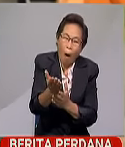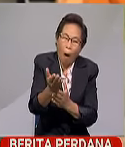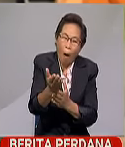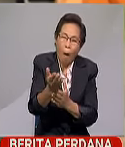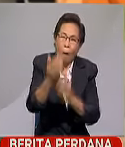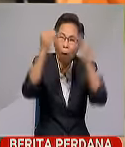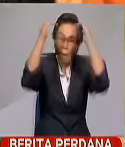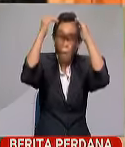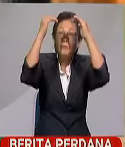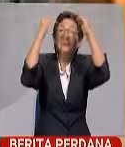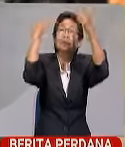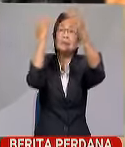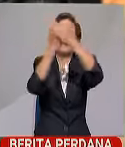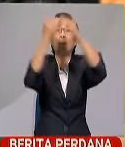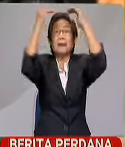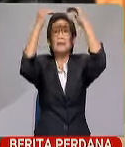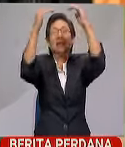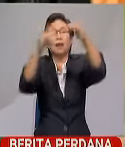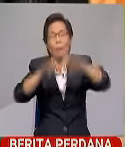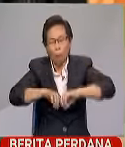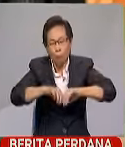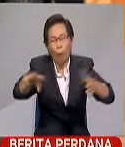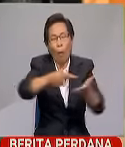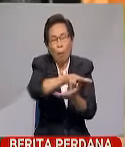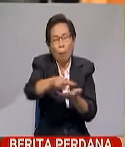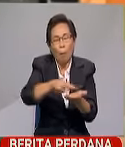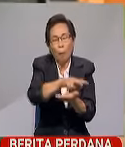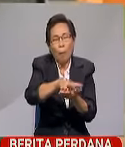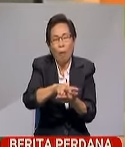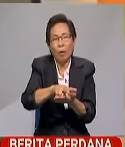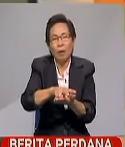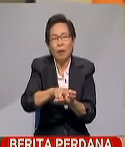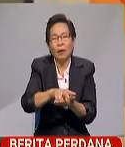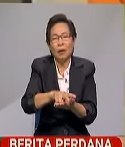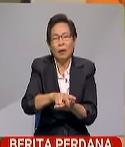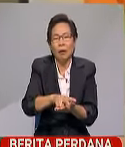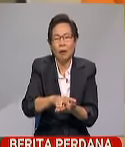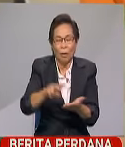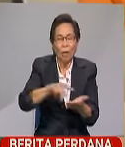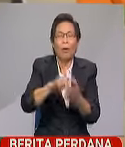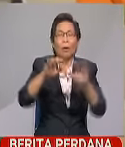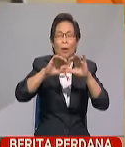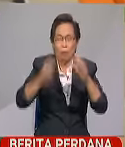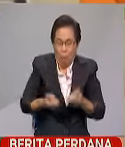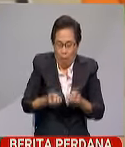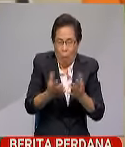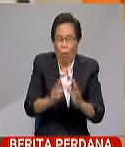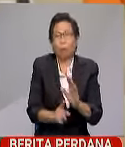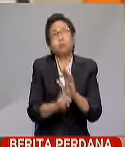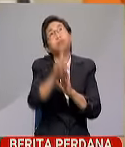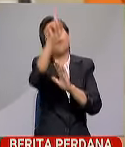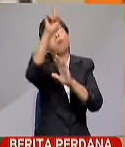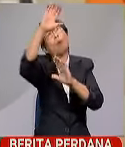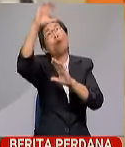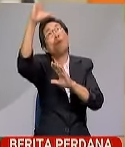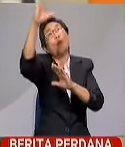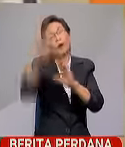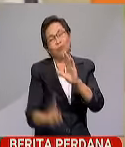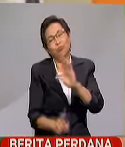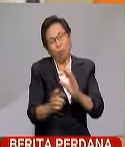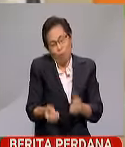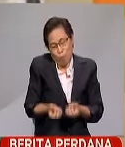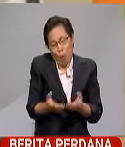permainan bowling tular di laman sosial. Video bola bowling strike ke bulan yang dikongsi Hazrila Zaharuddin di Twitter